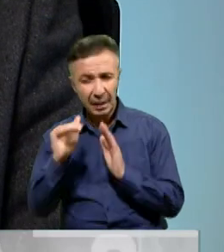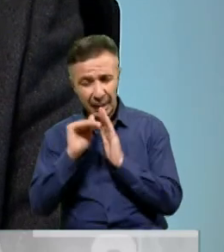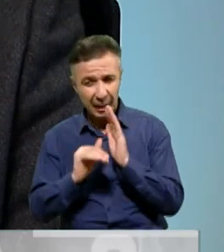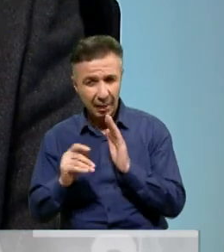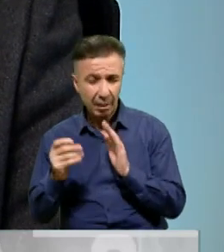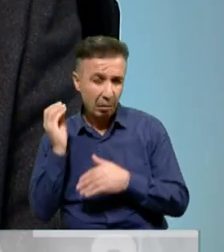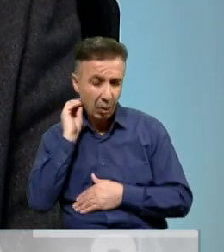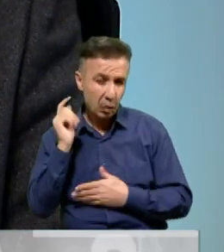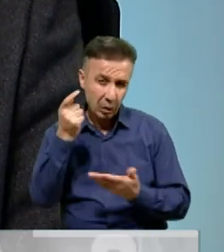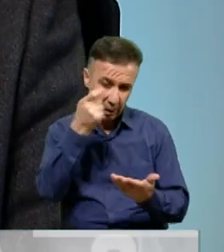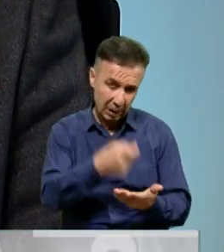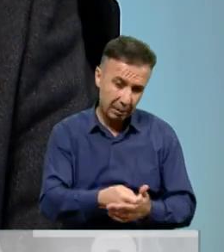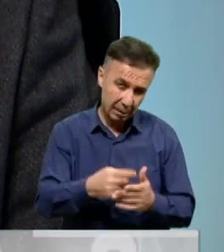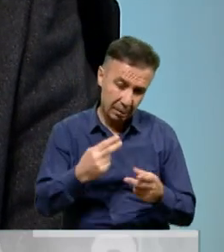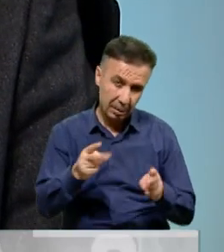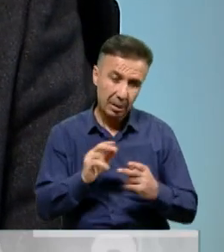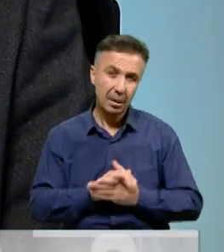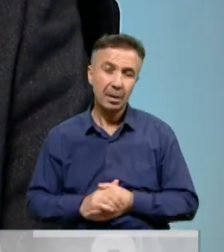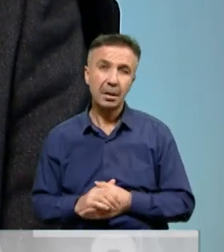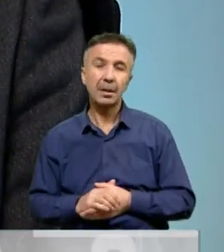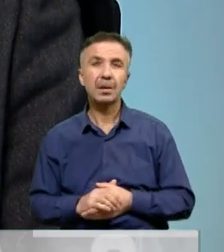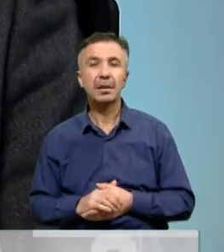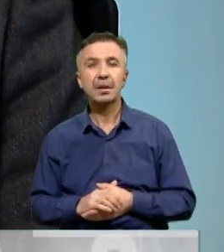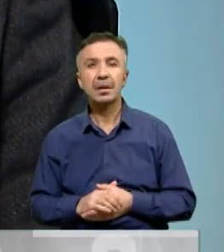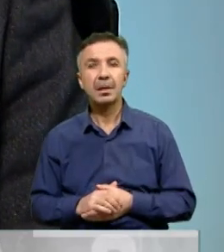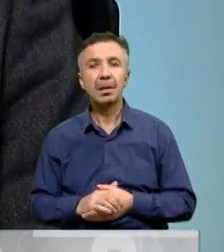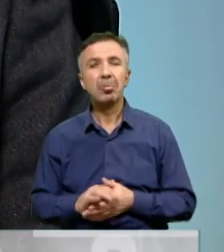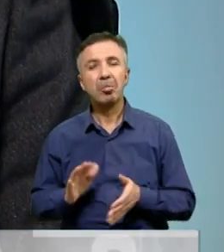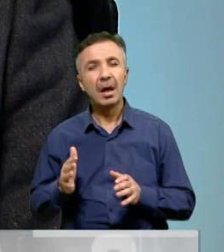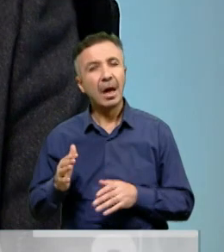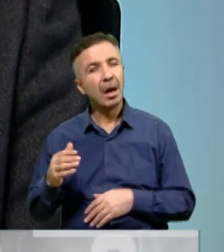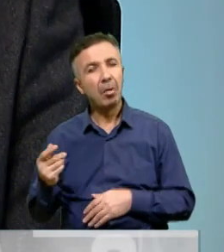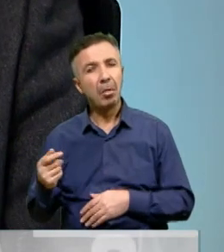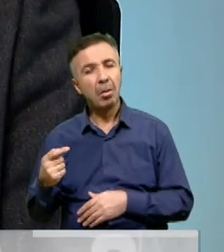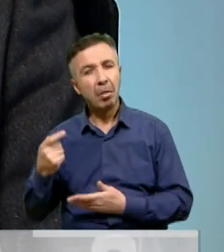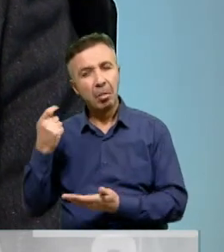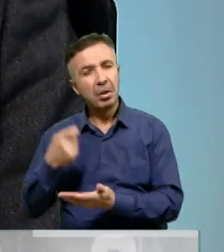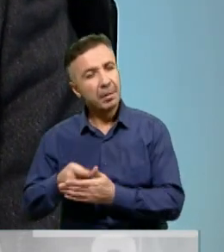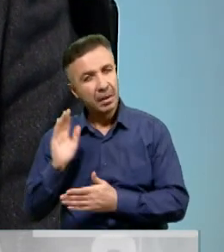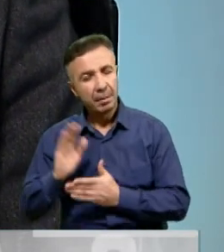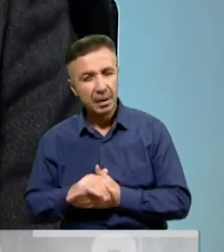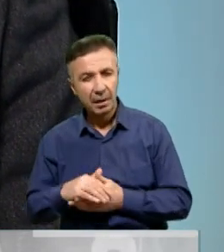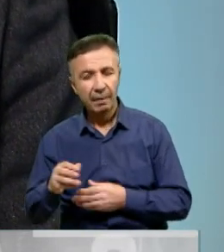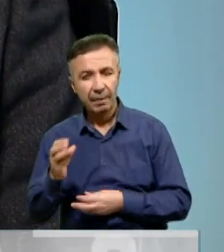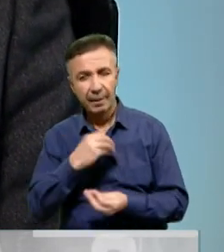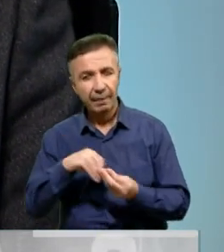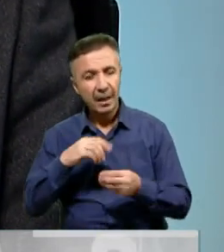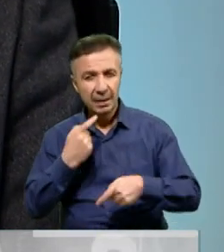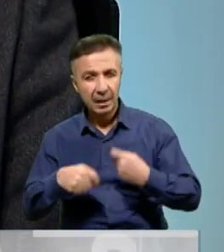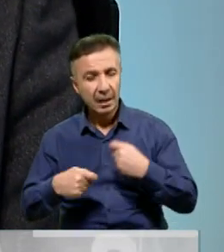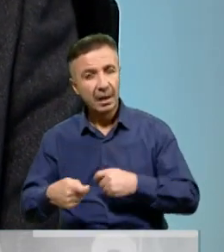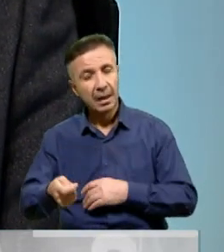yoktur. Kurulumuz buna cevaz vermektedir ya da ödemelerine devam eder. Ama faizli kredi alıp da bunu